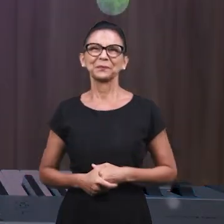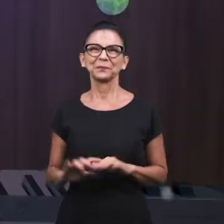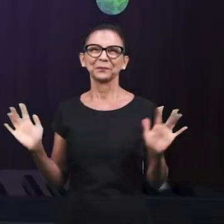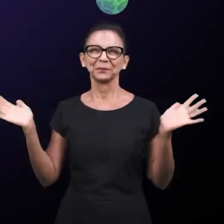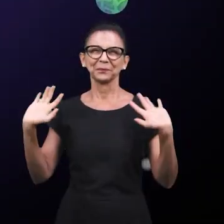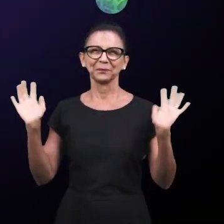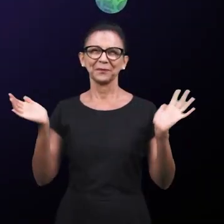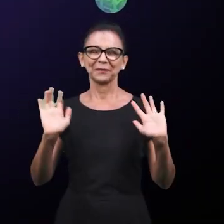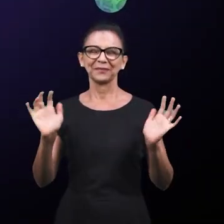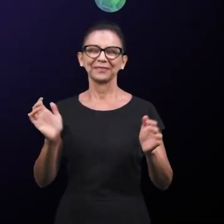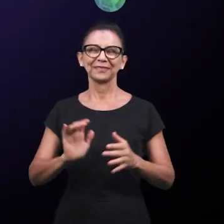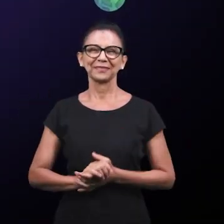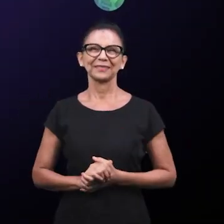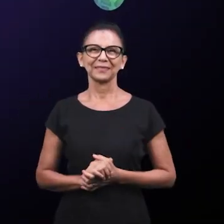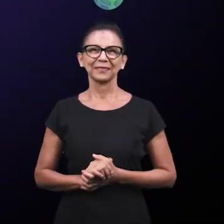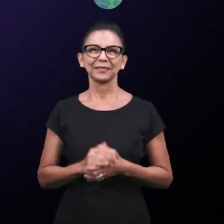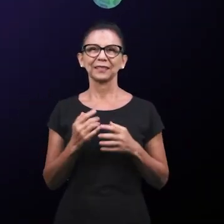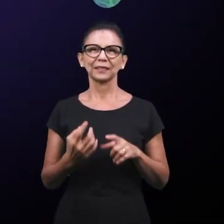étude.